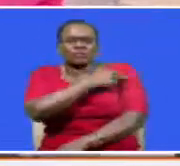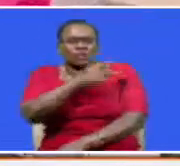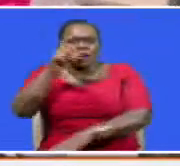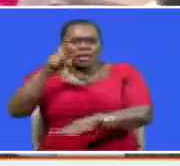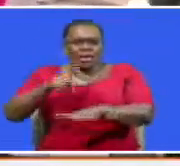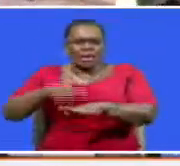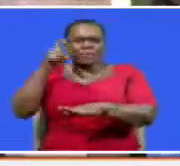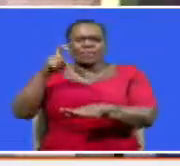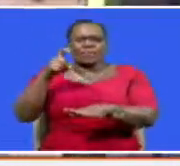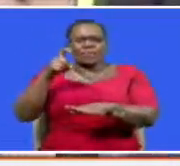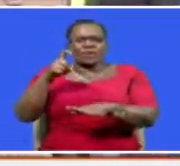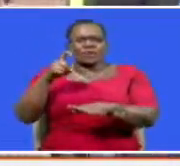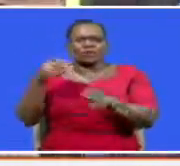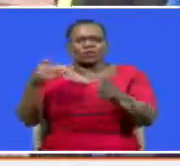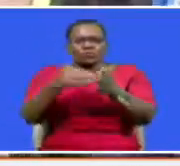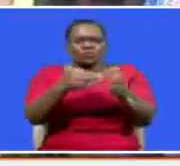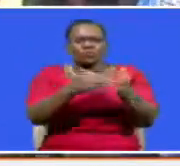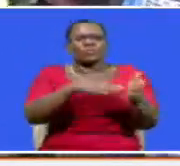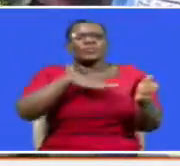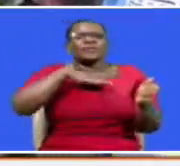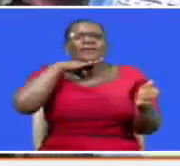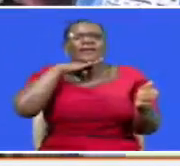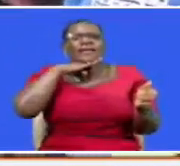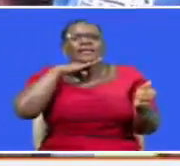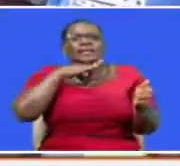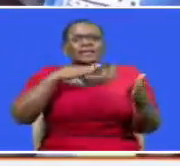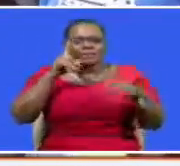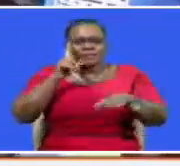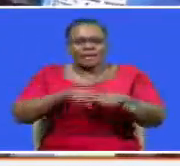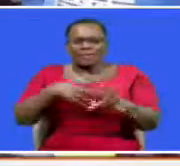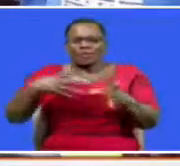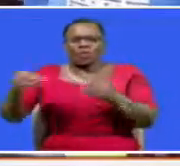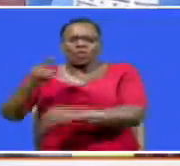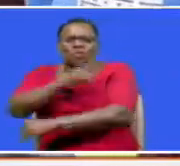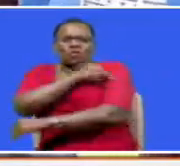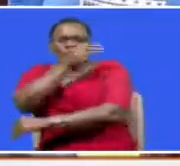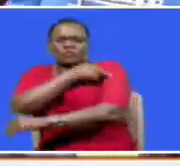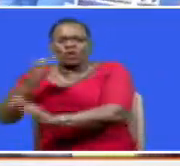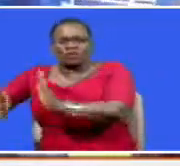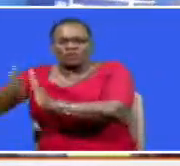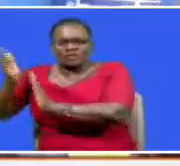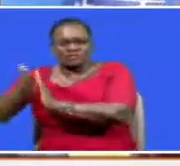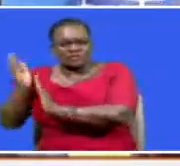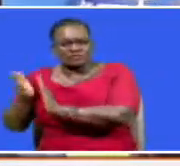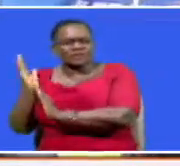Embu ili kuzuia maafa ya majeruhi wanaokimbizwa kupokea huduma